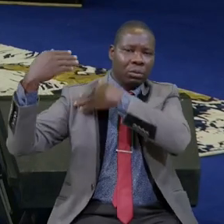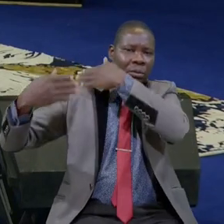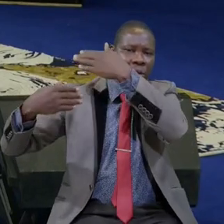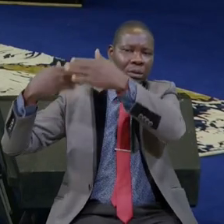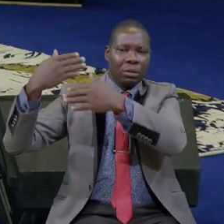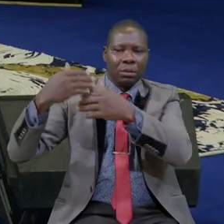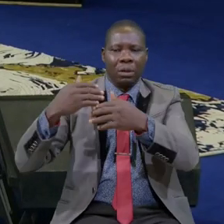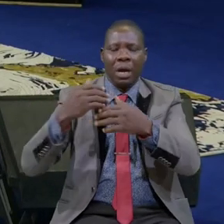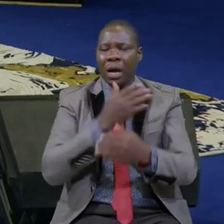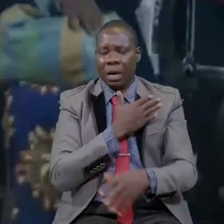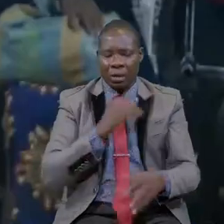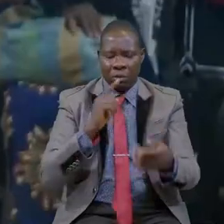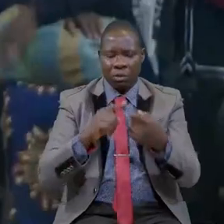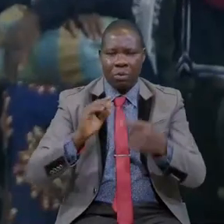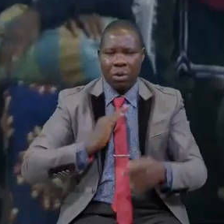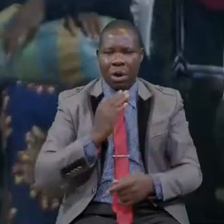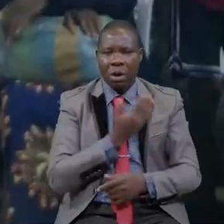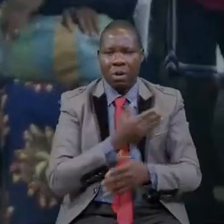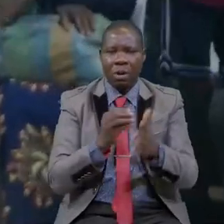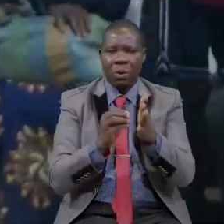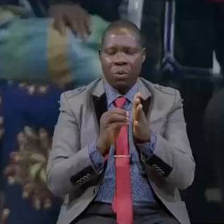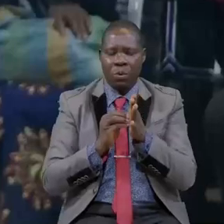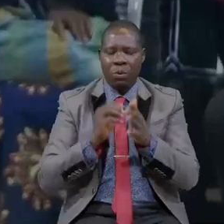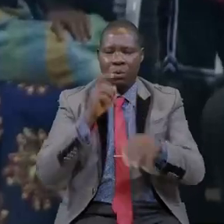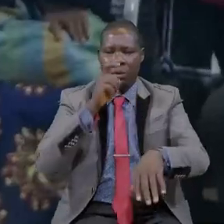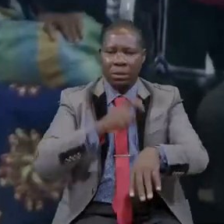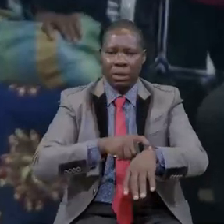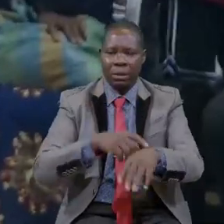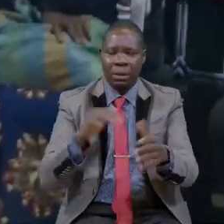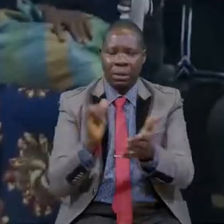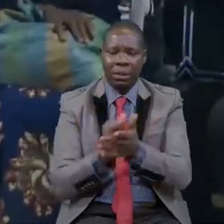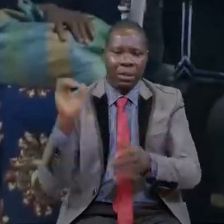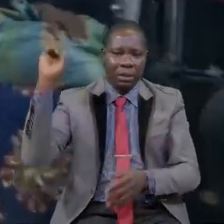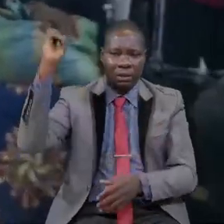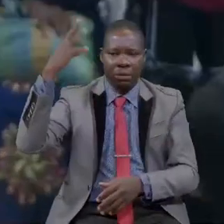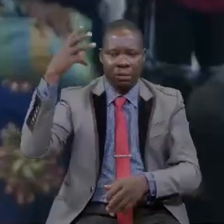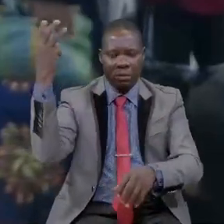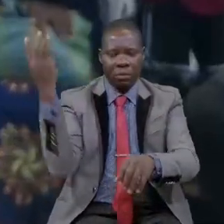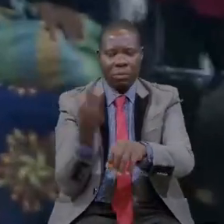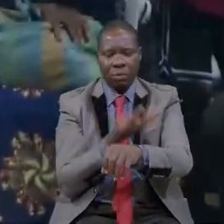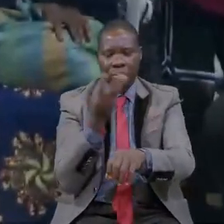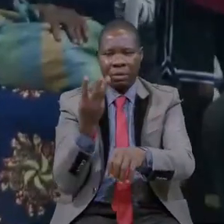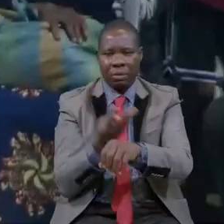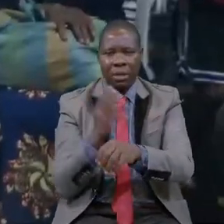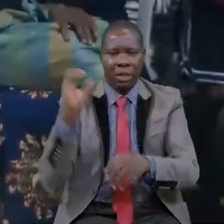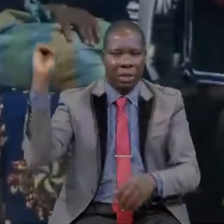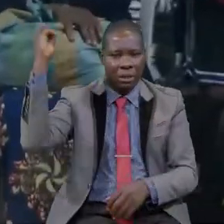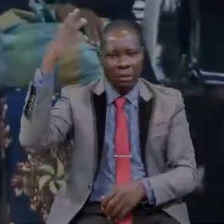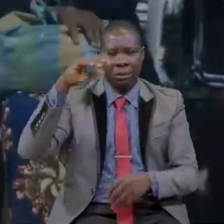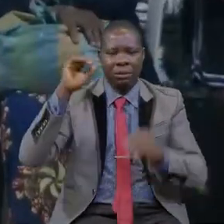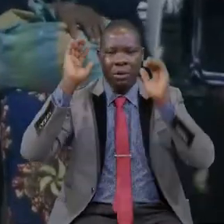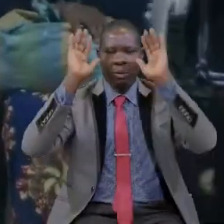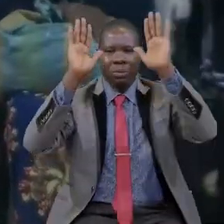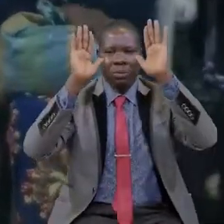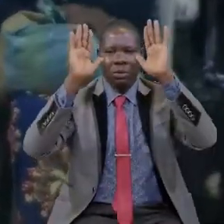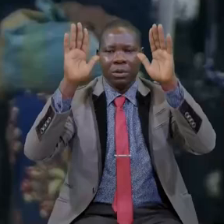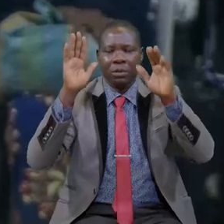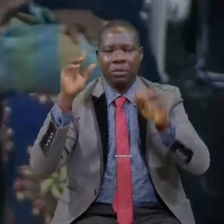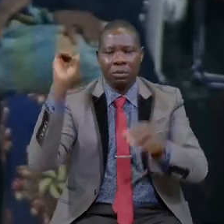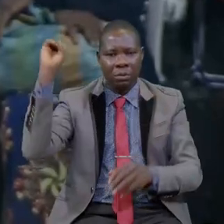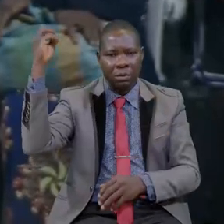Et en notre temps, cette grâce se multiplie. La grâce merveilleuse,